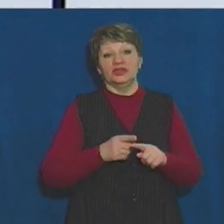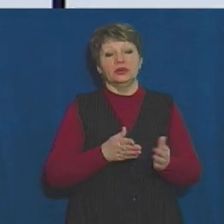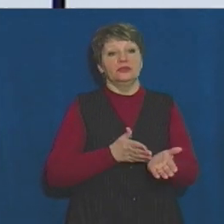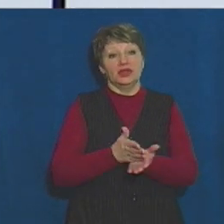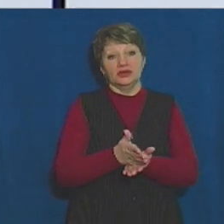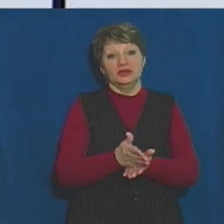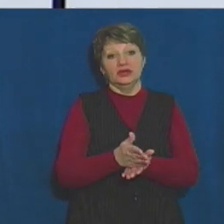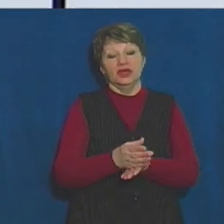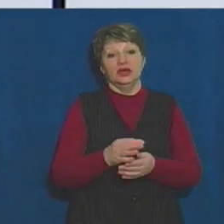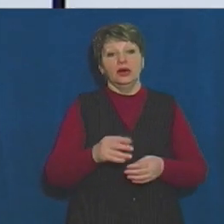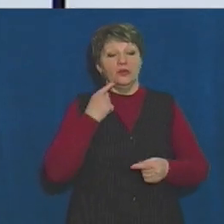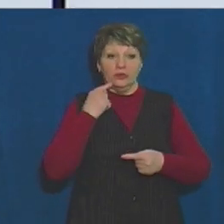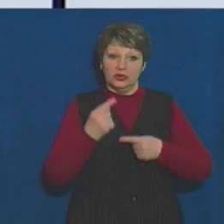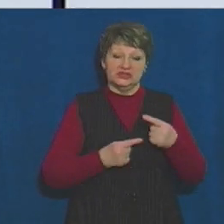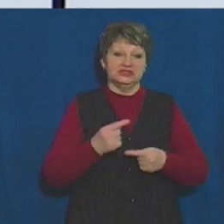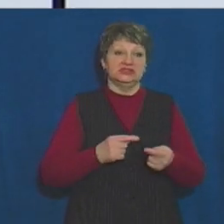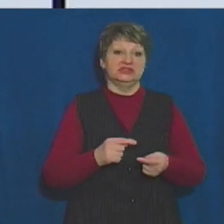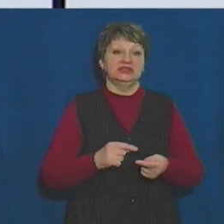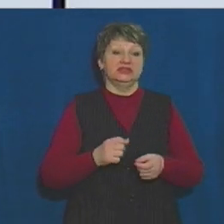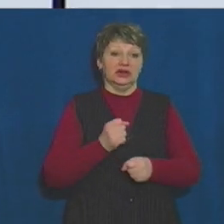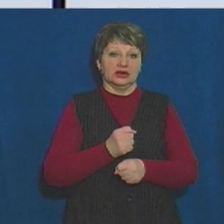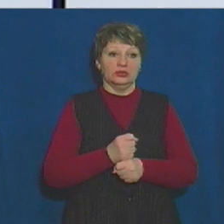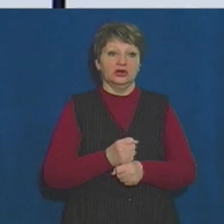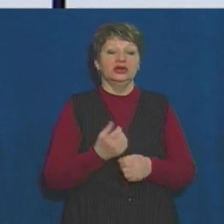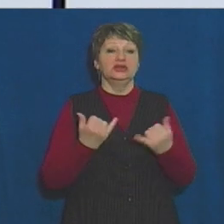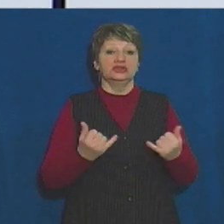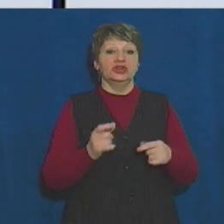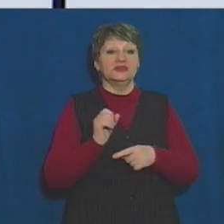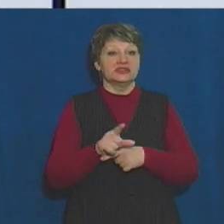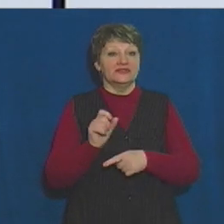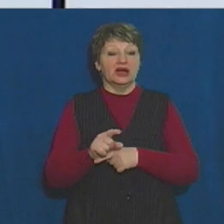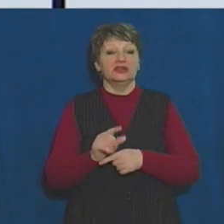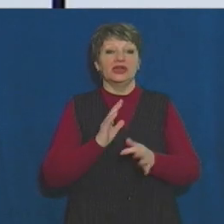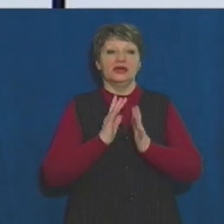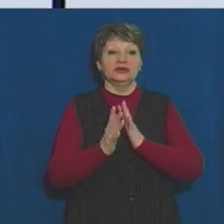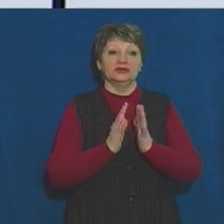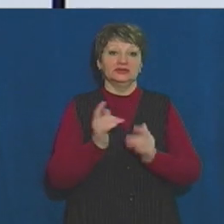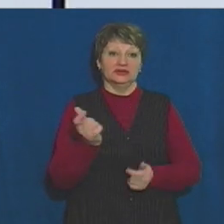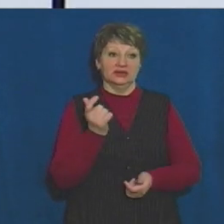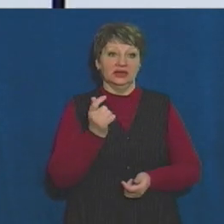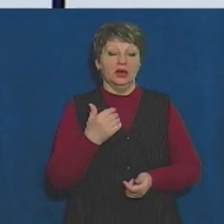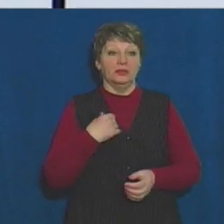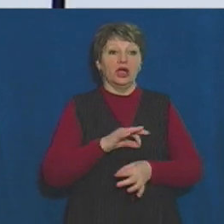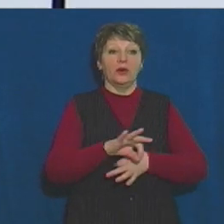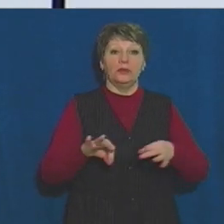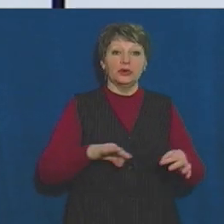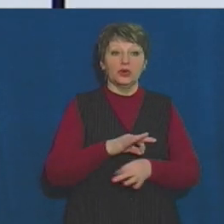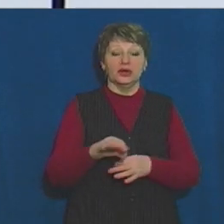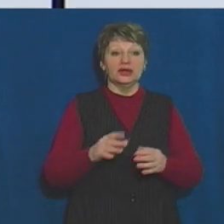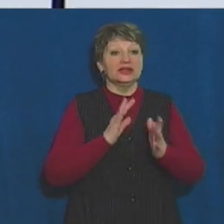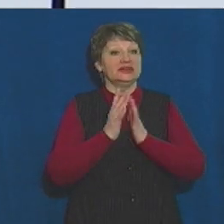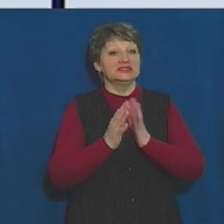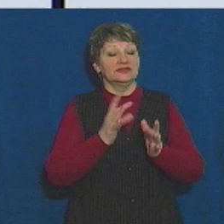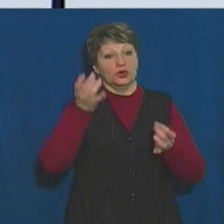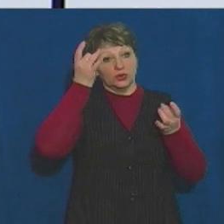сьогоднішній день нами, обласним управлінням, доведено завдання лісгоспам, і ми проєкти лісових культур, які зараз нам